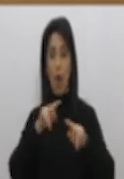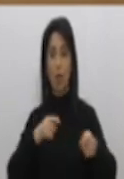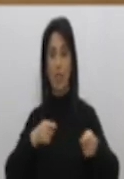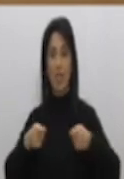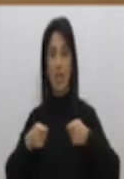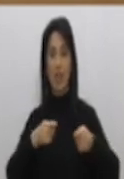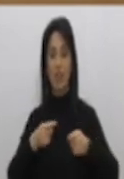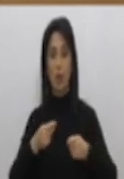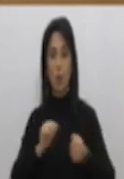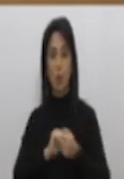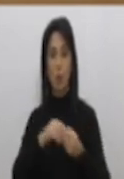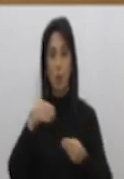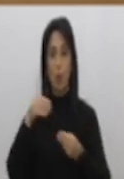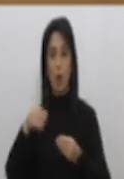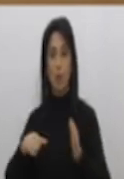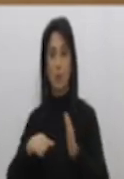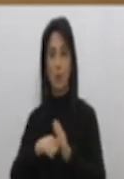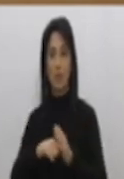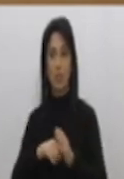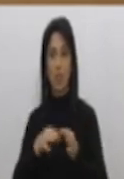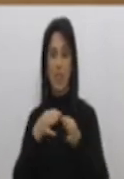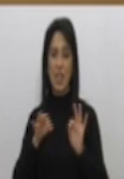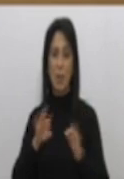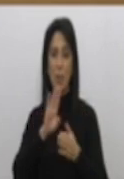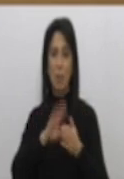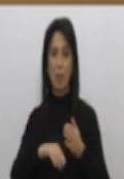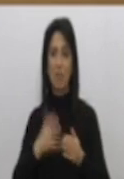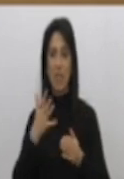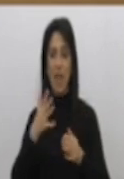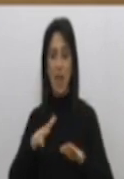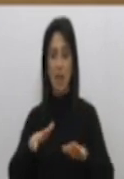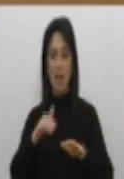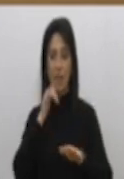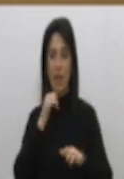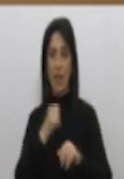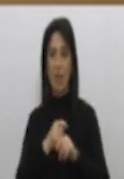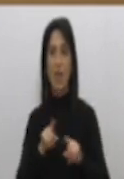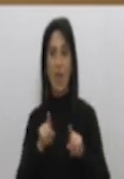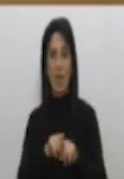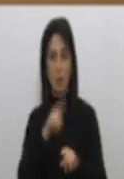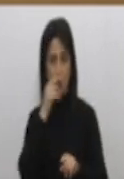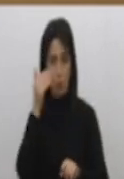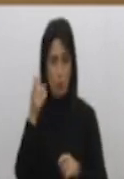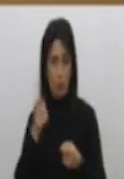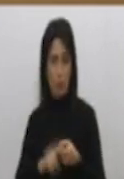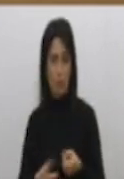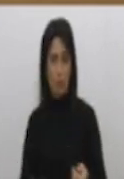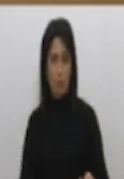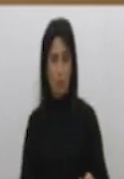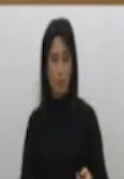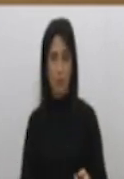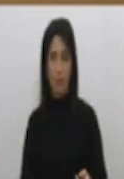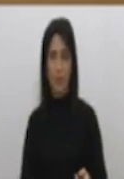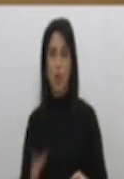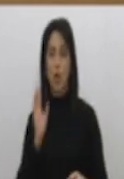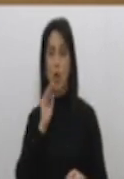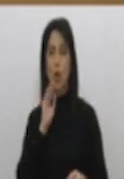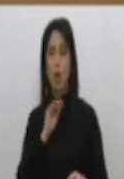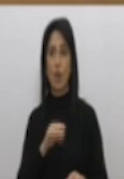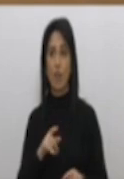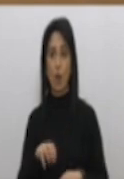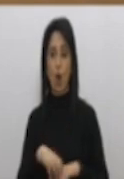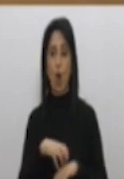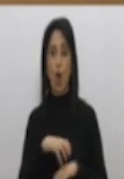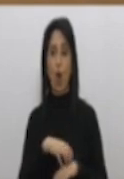და ბიუროკრატიების მეშვეობით რომ უნებართოდ ვერავინ ხელი ვერ გაანძრიოს ესეც პრორუსობაა როცა ის